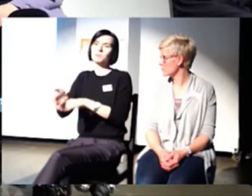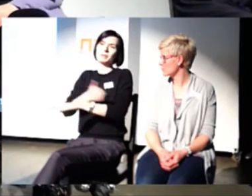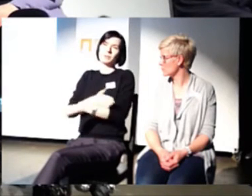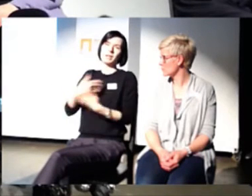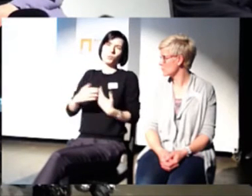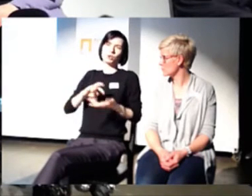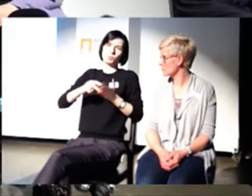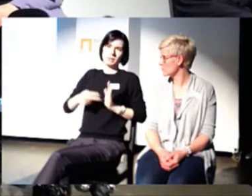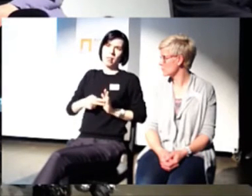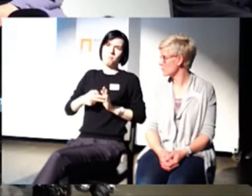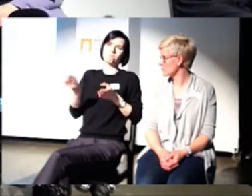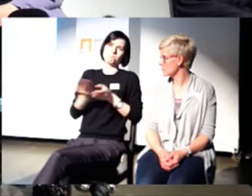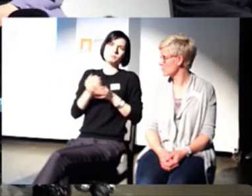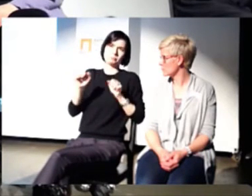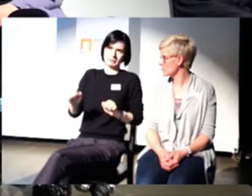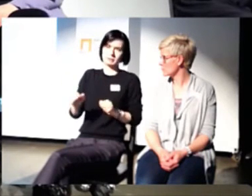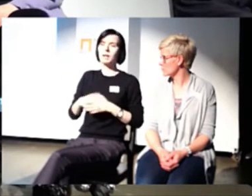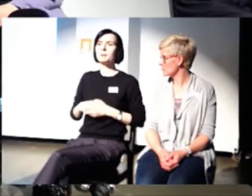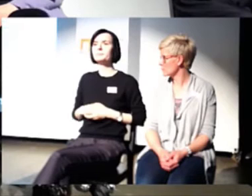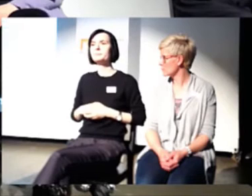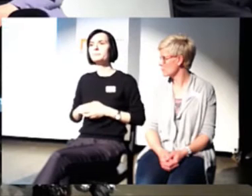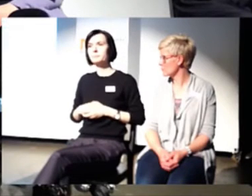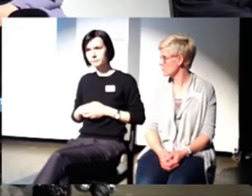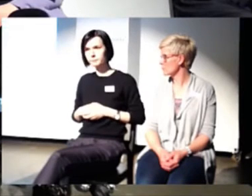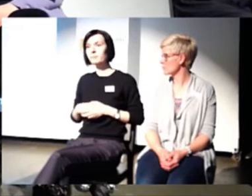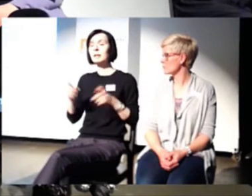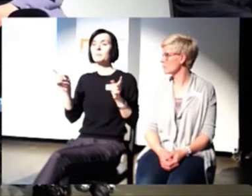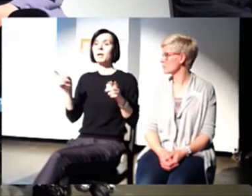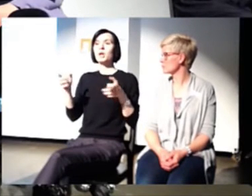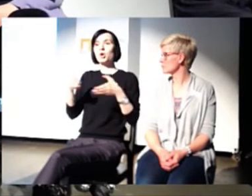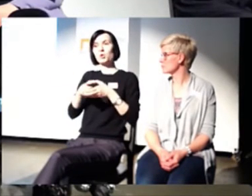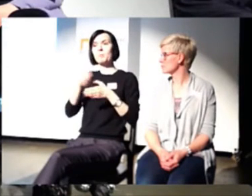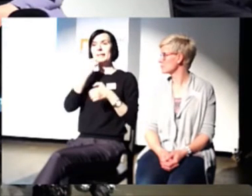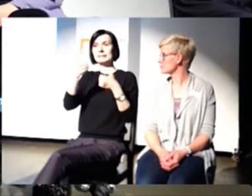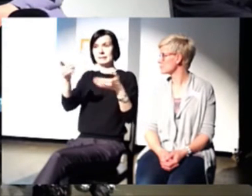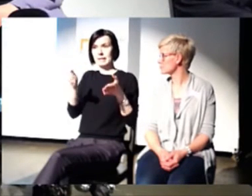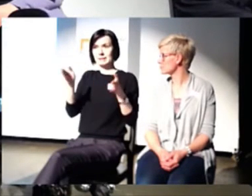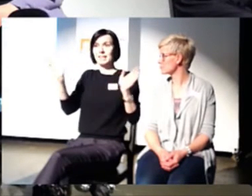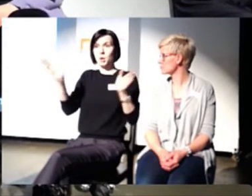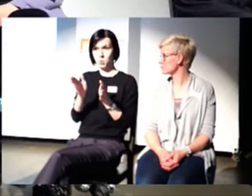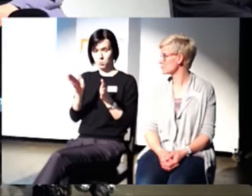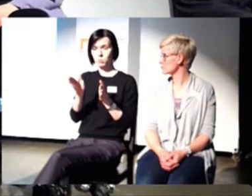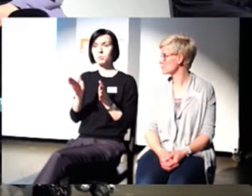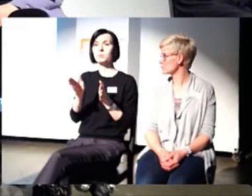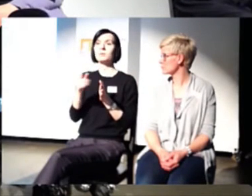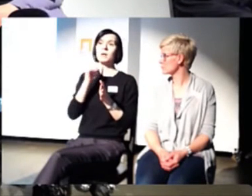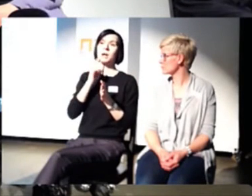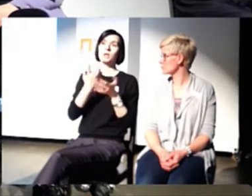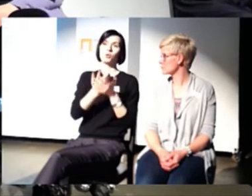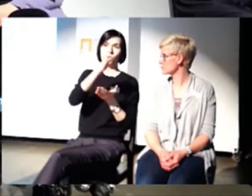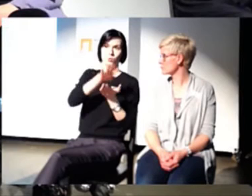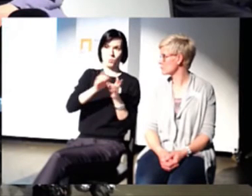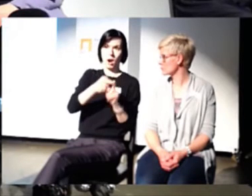Eli nämä lyhyet ryhmäresidenssit tapahtuu sitten toukokuun alusta elokuun